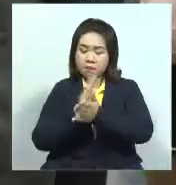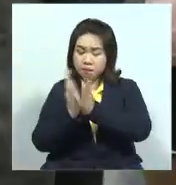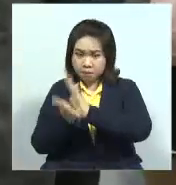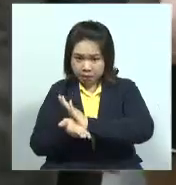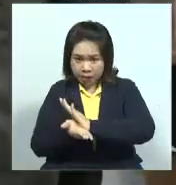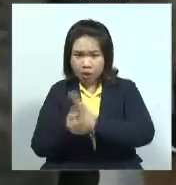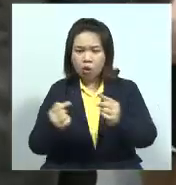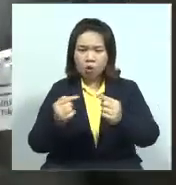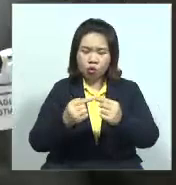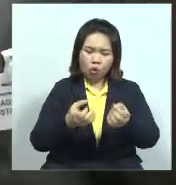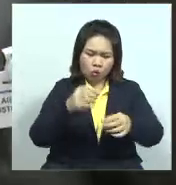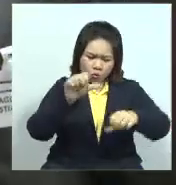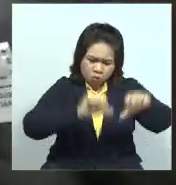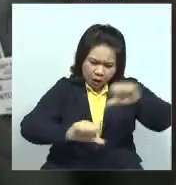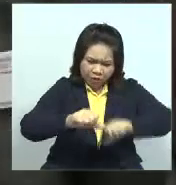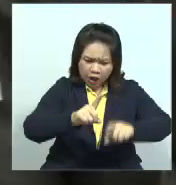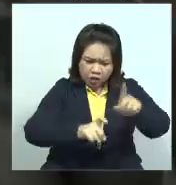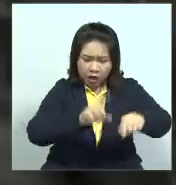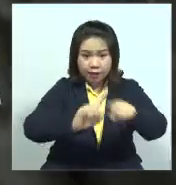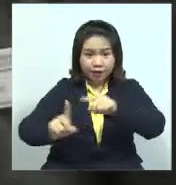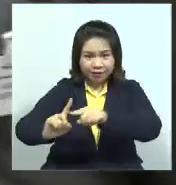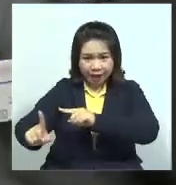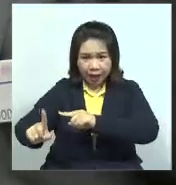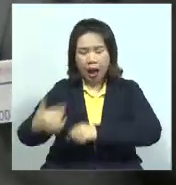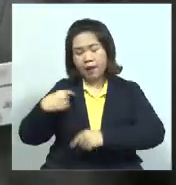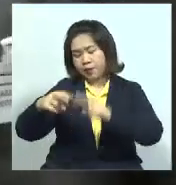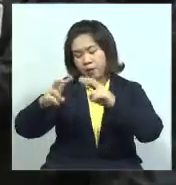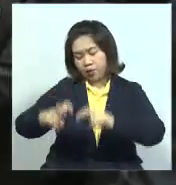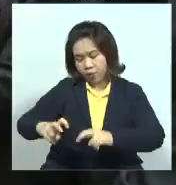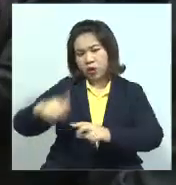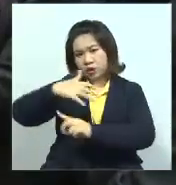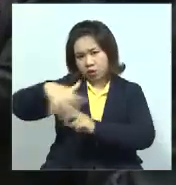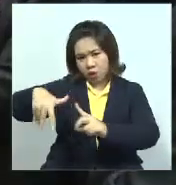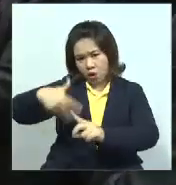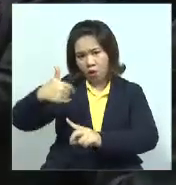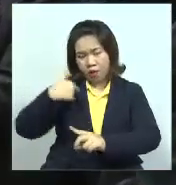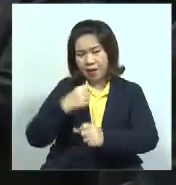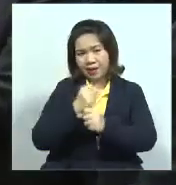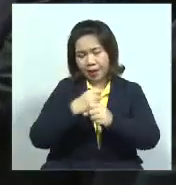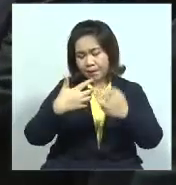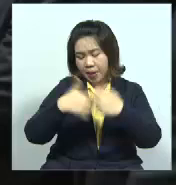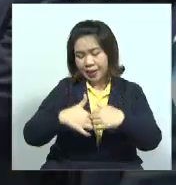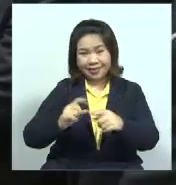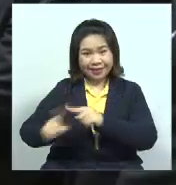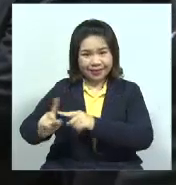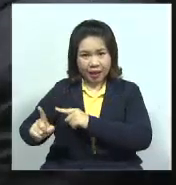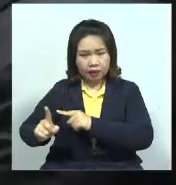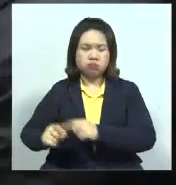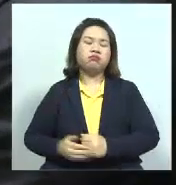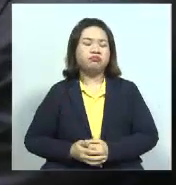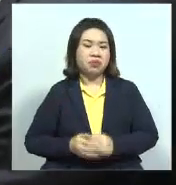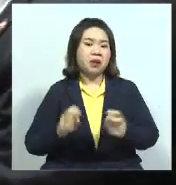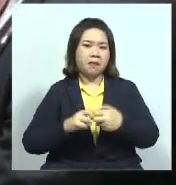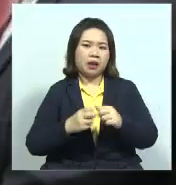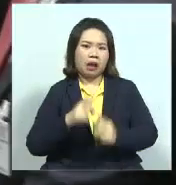จัดการสารเคมีและของเสียและสิ่งแวดล้อมศึกษาการบริโภคและการผลิตที่ยั่งยืนโดยเฉพาะปัญหาขยะทะเล